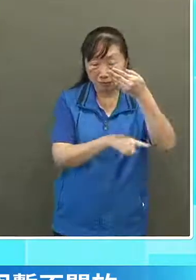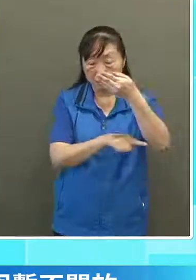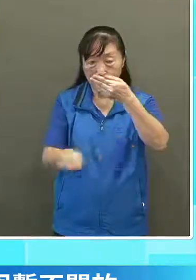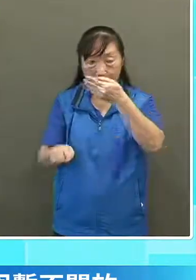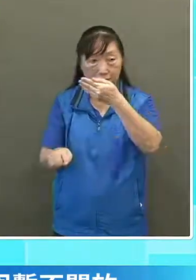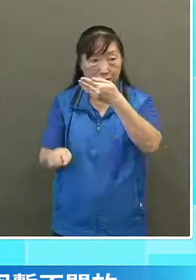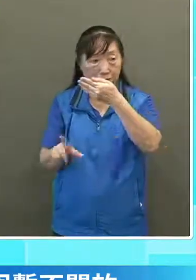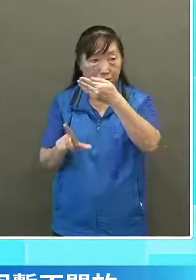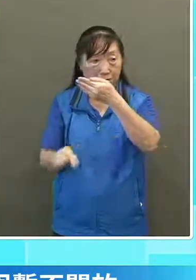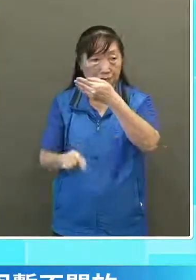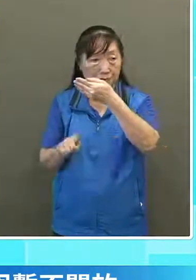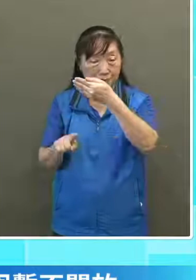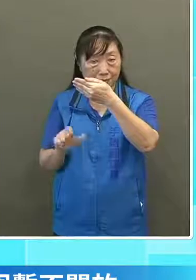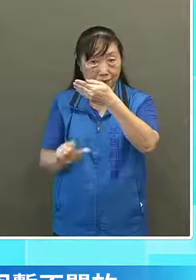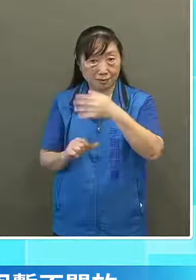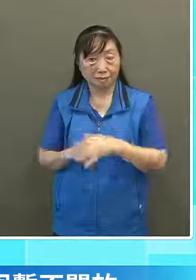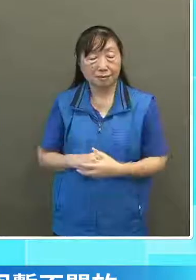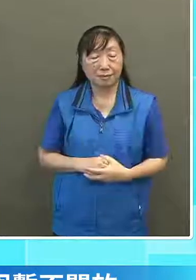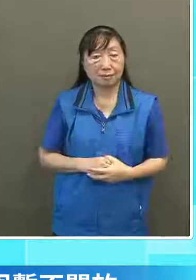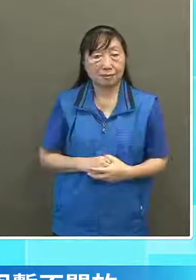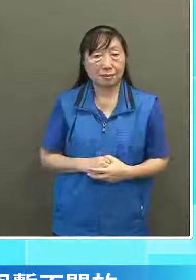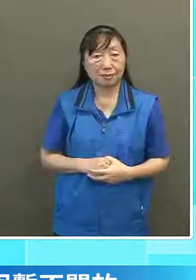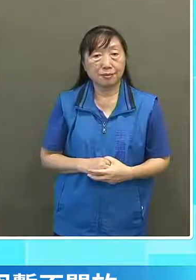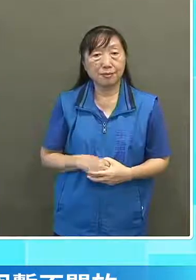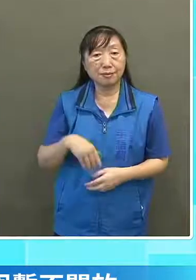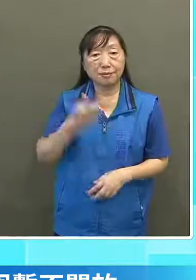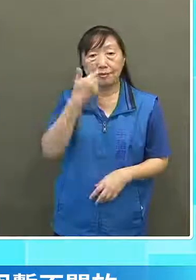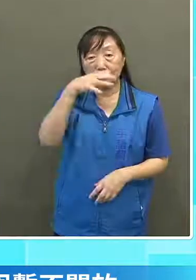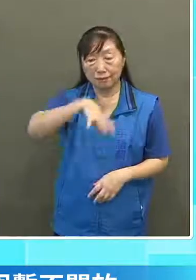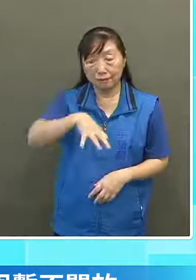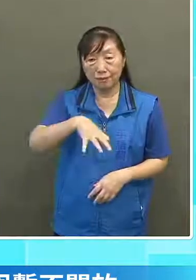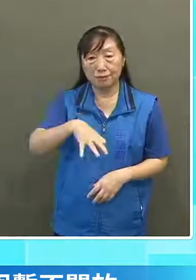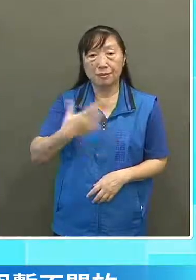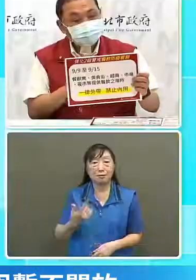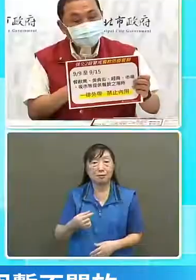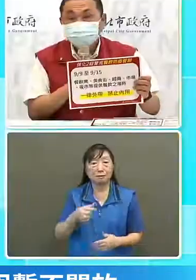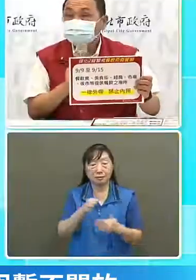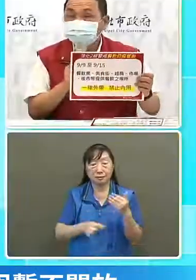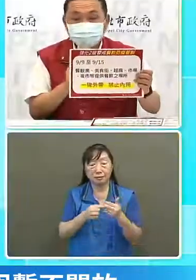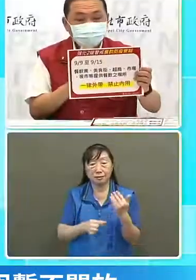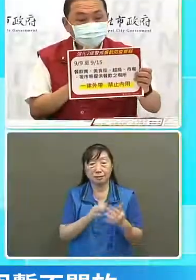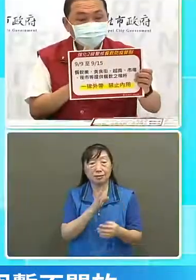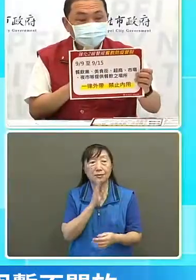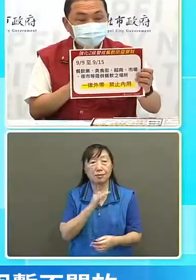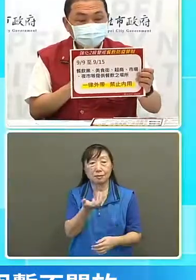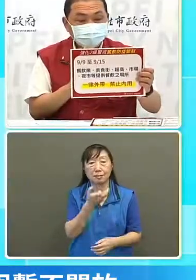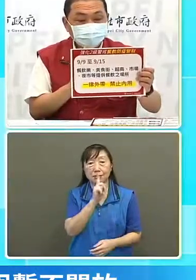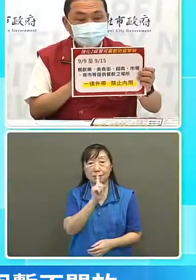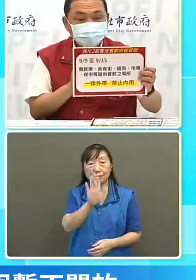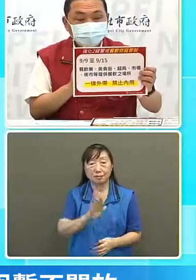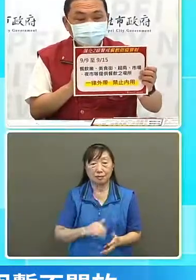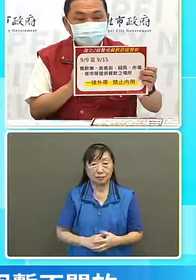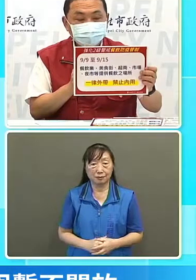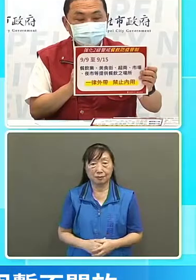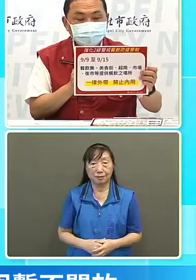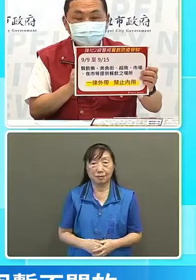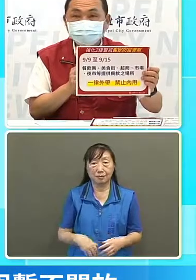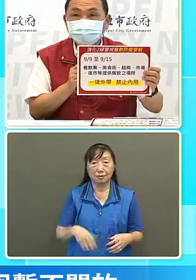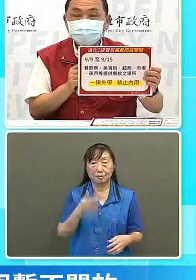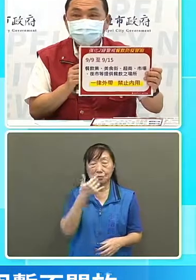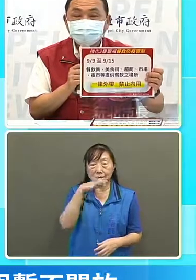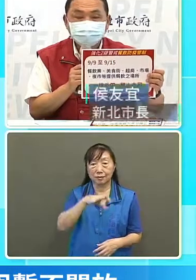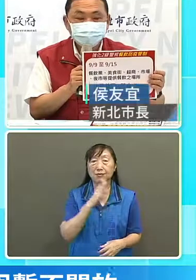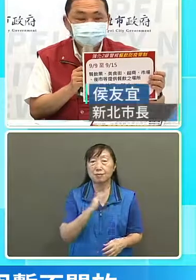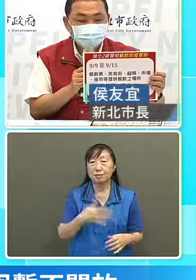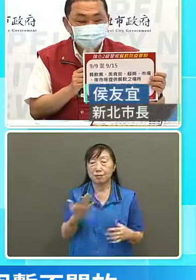到9月15号，我们的餐厅的指引这里面特别谈到有关餐厅的这个部分，一律